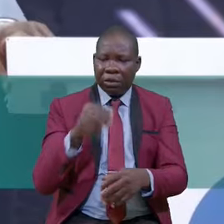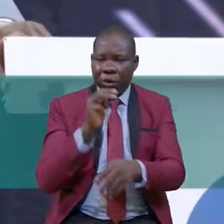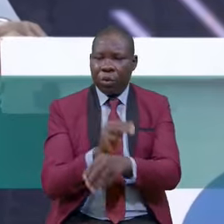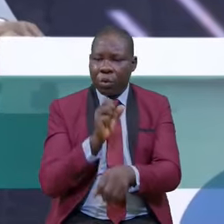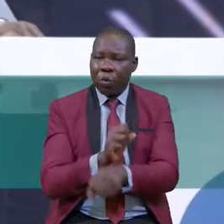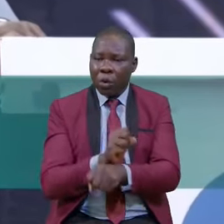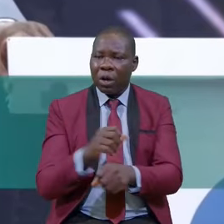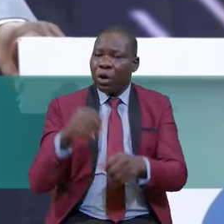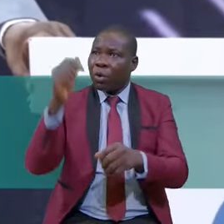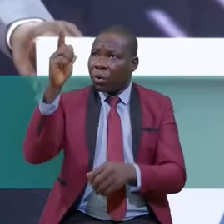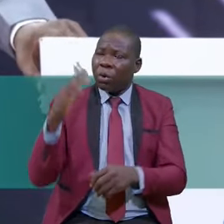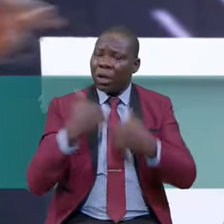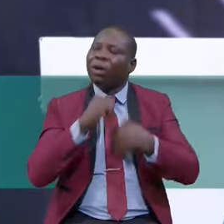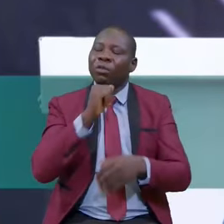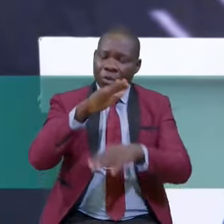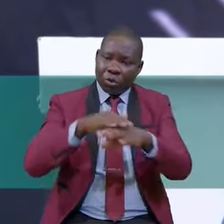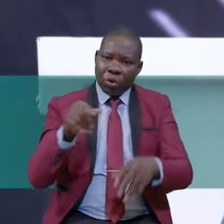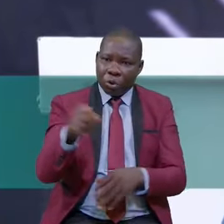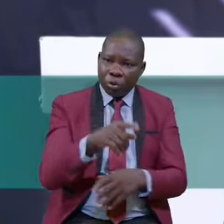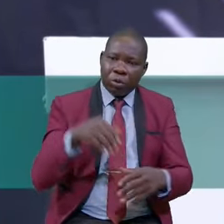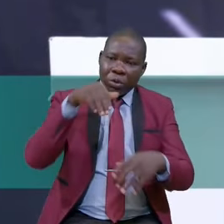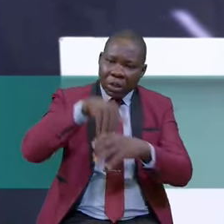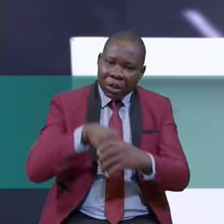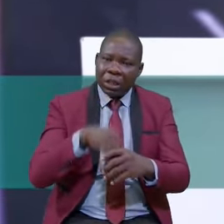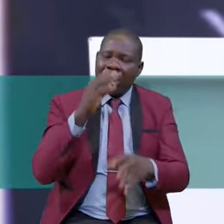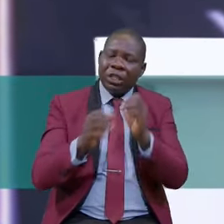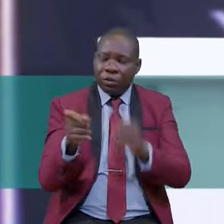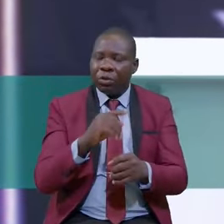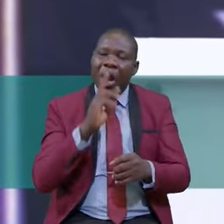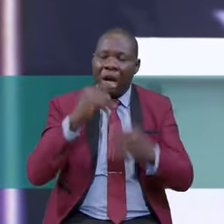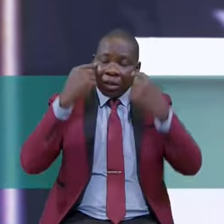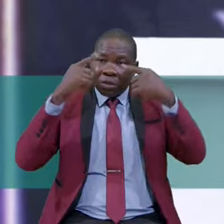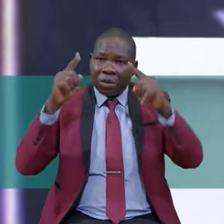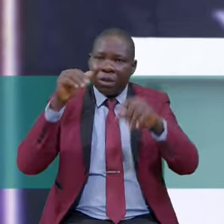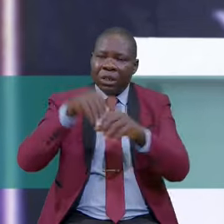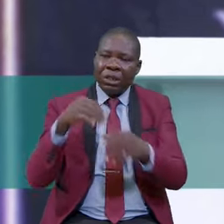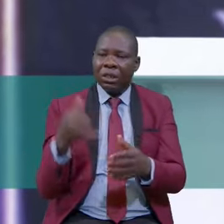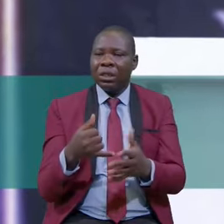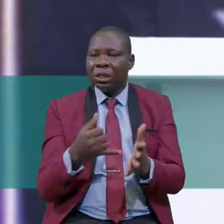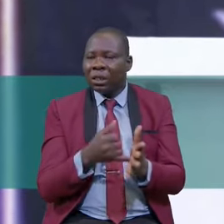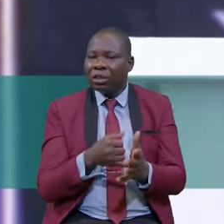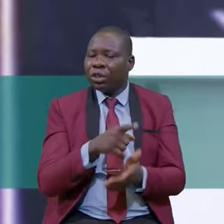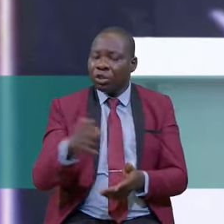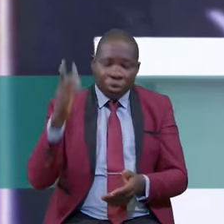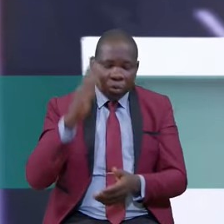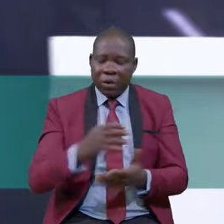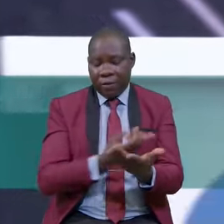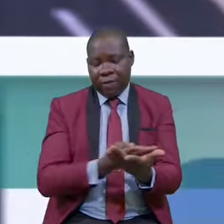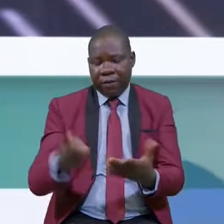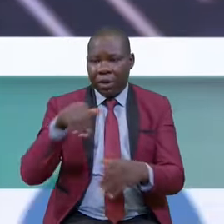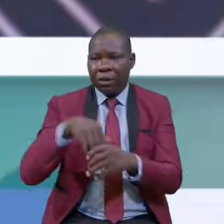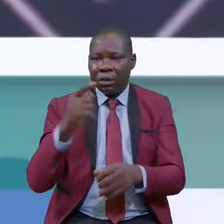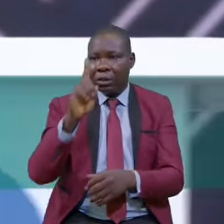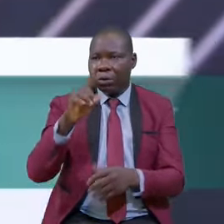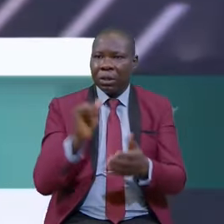appelé, même si tu réussis dedans, tu vas échouer dans le ministère pour lequel il t'a appelé. Dieu ne